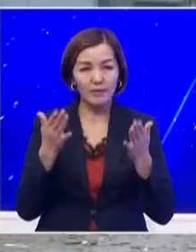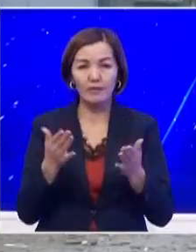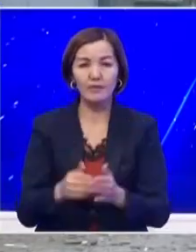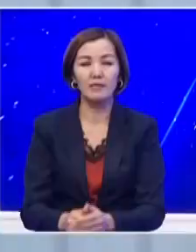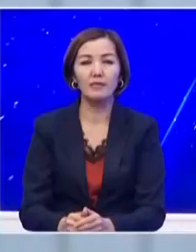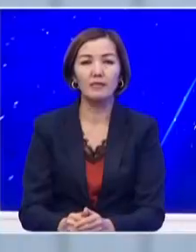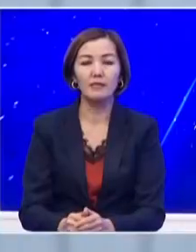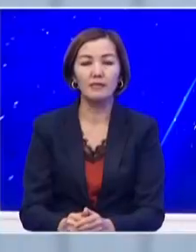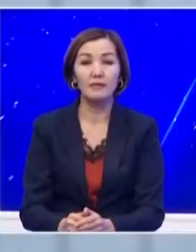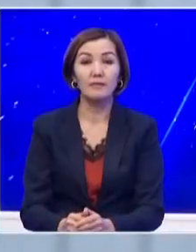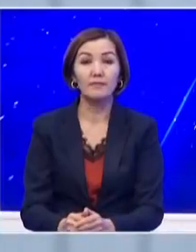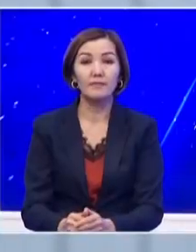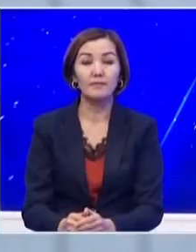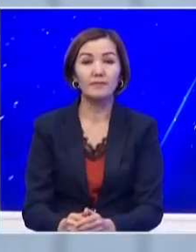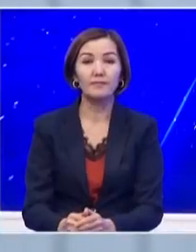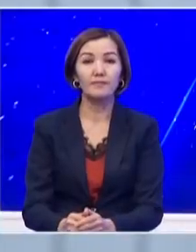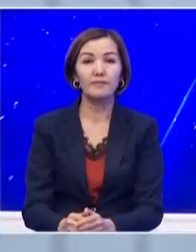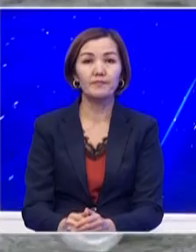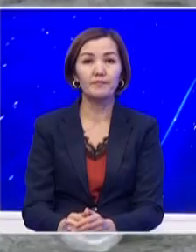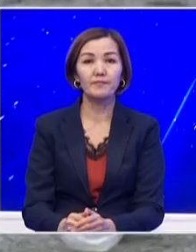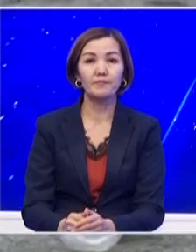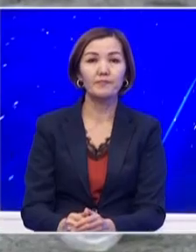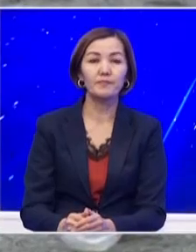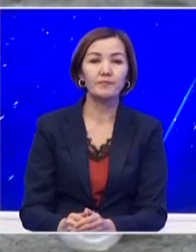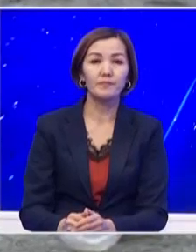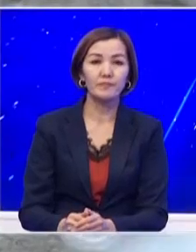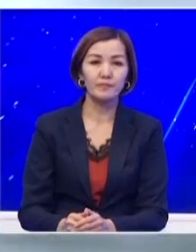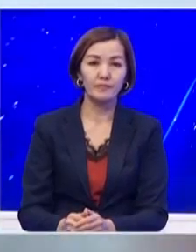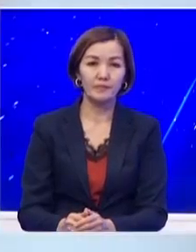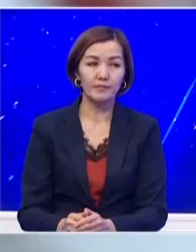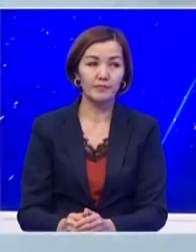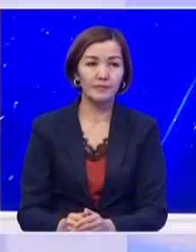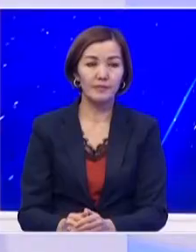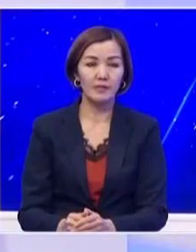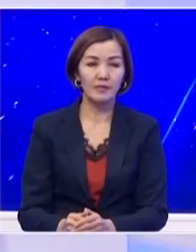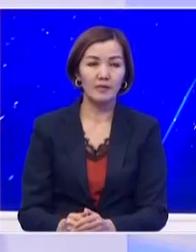Құдайберген, Жайдарбек Нұрбек, Жетсу арнасы, Алматы облысынан.